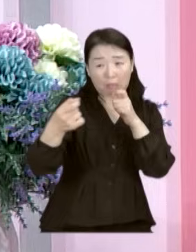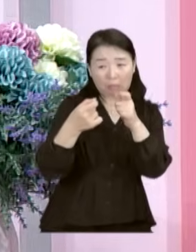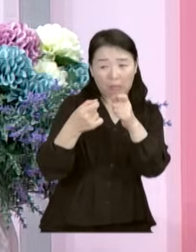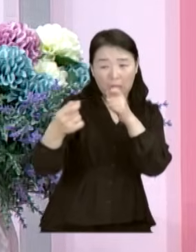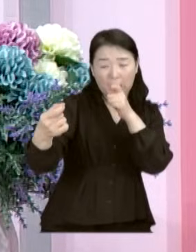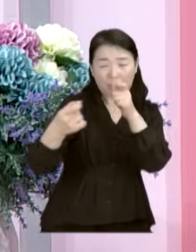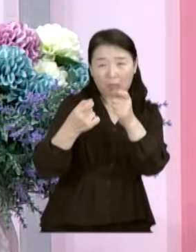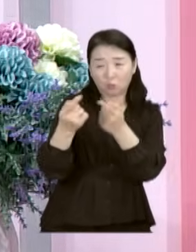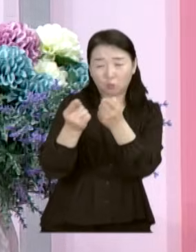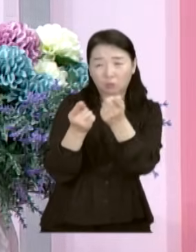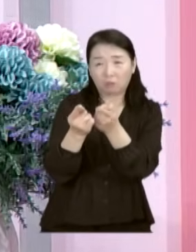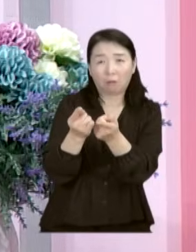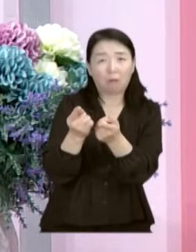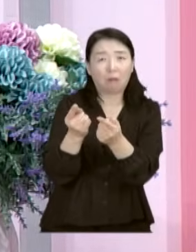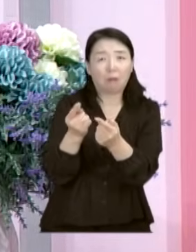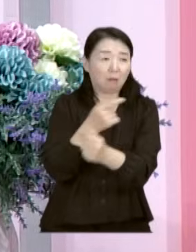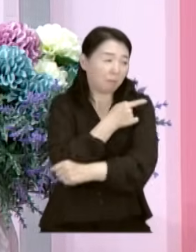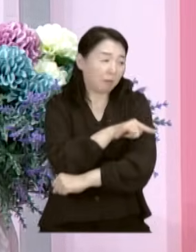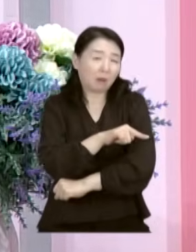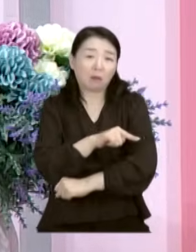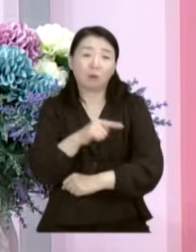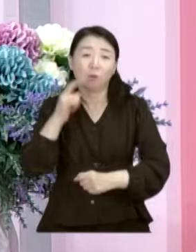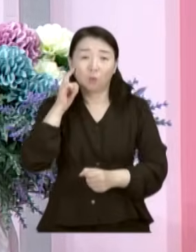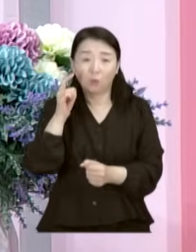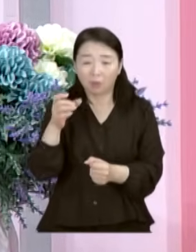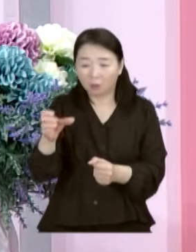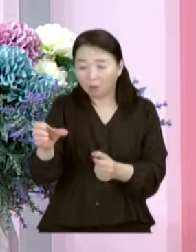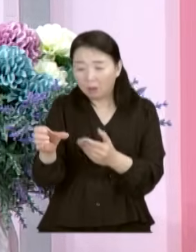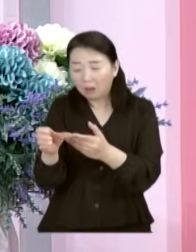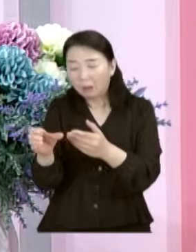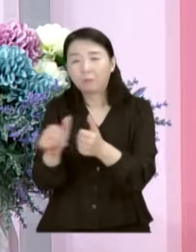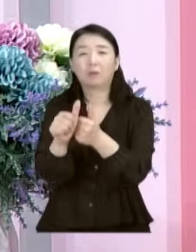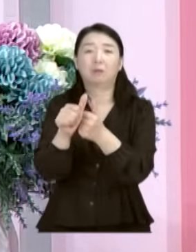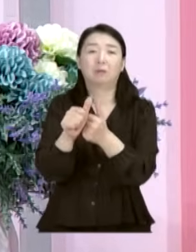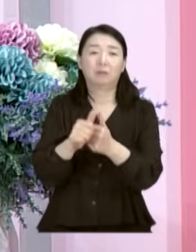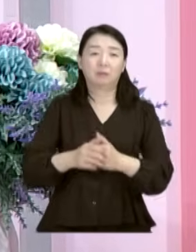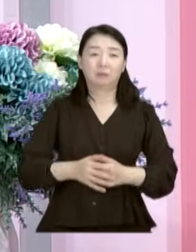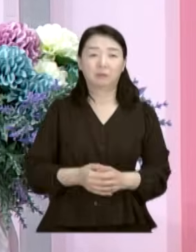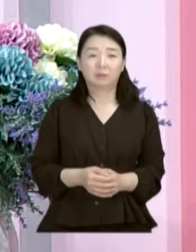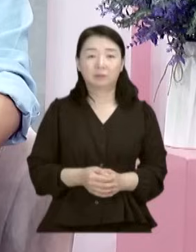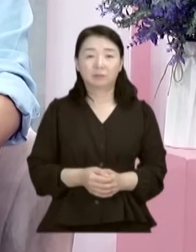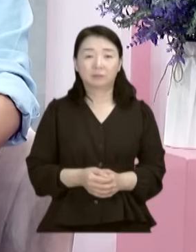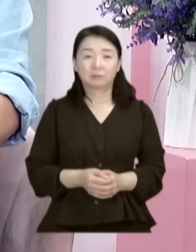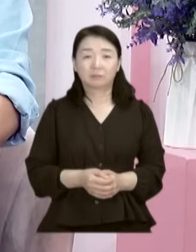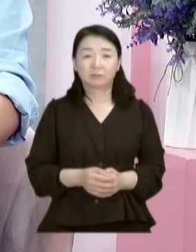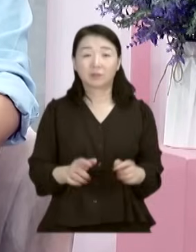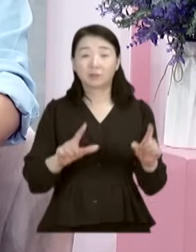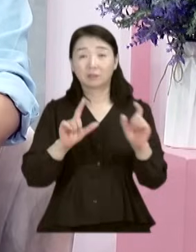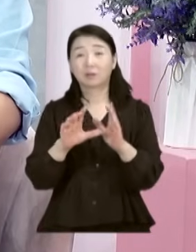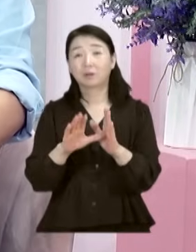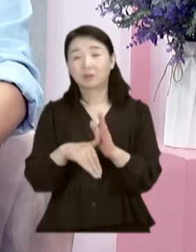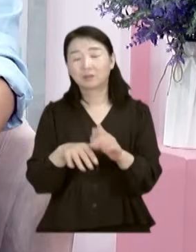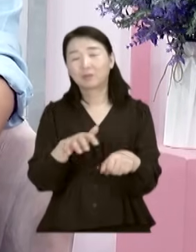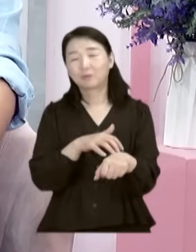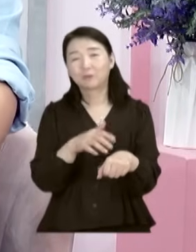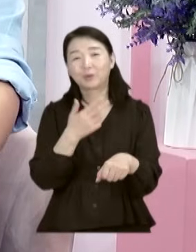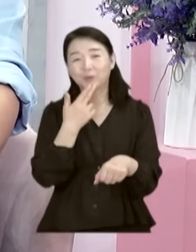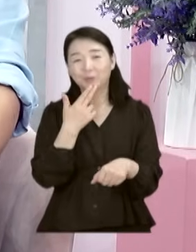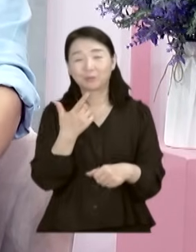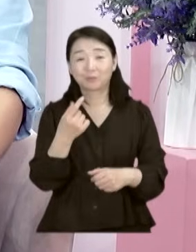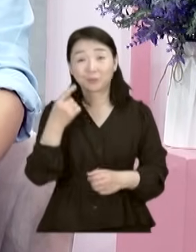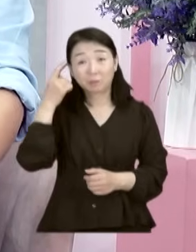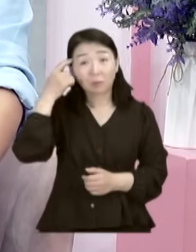약간 이게 원근감이 이제 없어지는 건지 제가 이렇게 뭐 컵을 잡으러 가다가도 뭐 부딪히고 근데